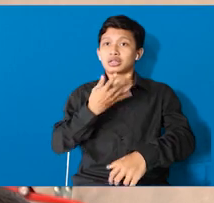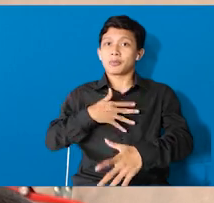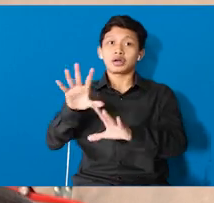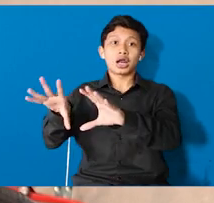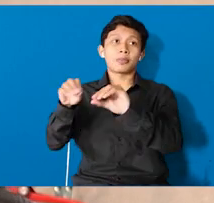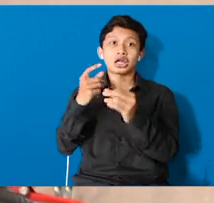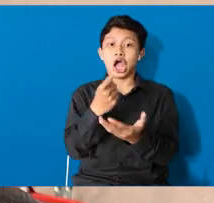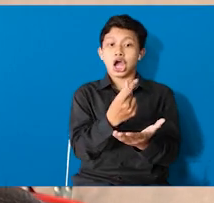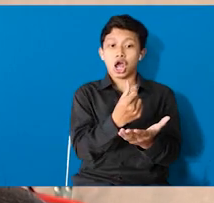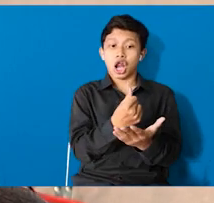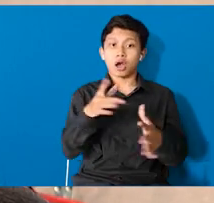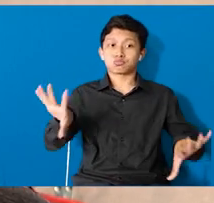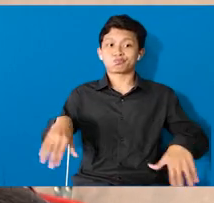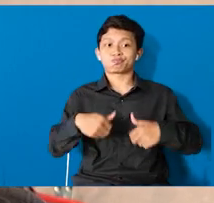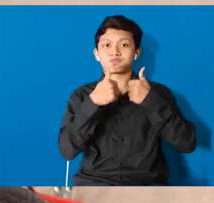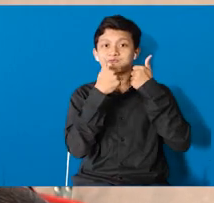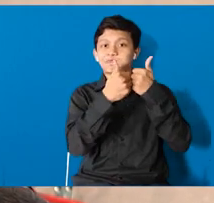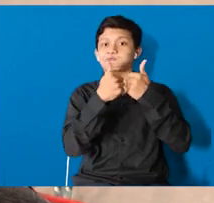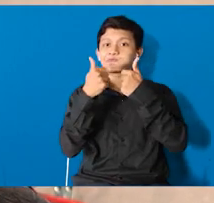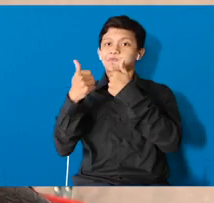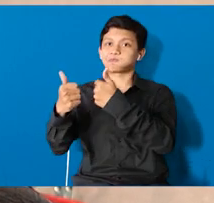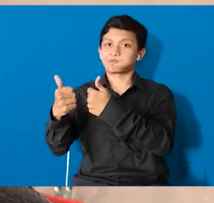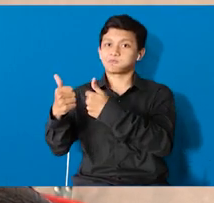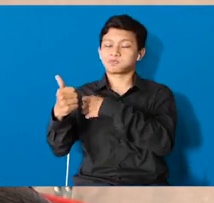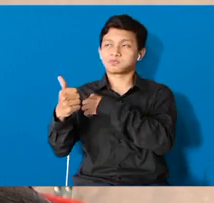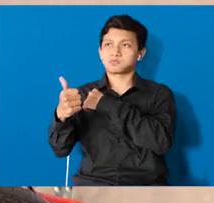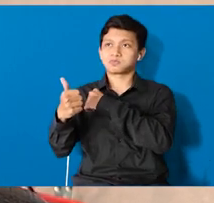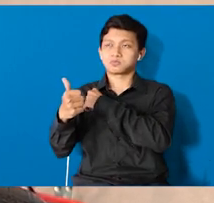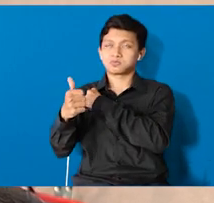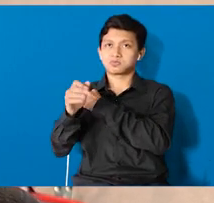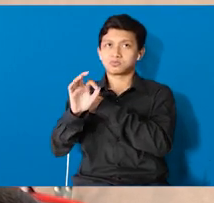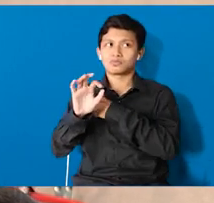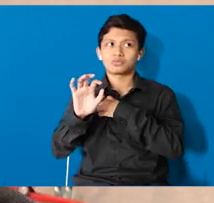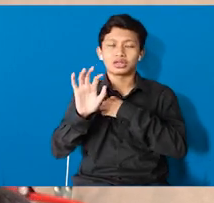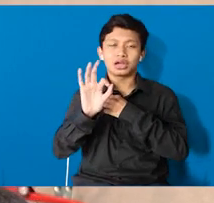dana keistimewaan pun tidak ada